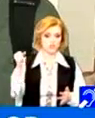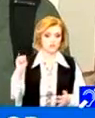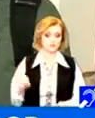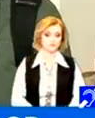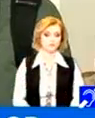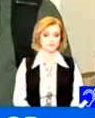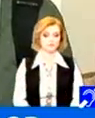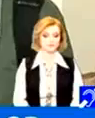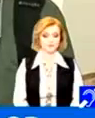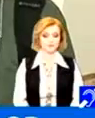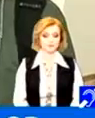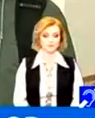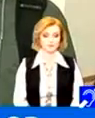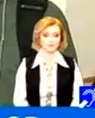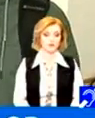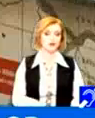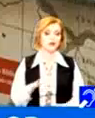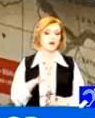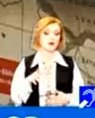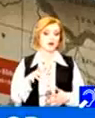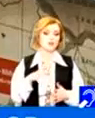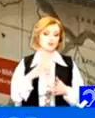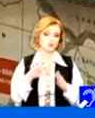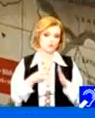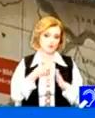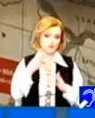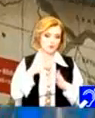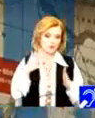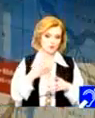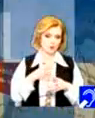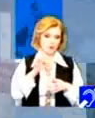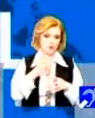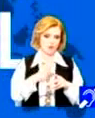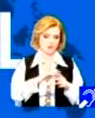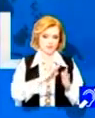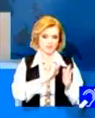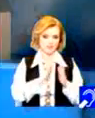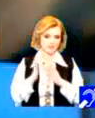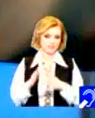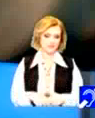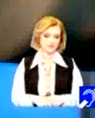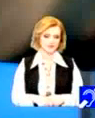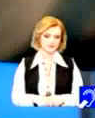de la 1918. Aspecte de la lansare vedeți mai târziu în telejurnal.